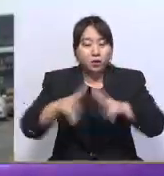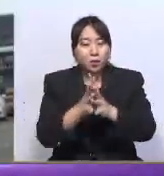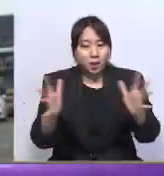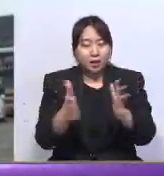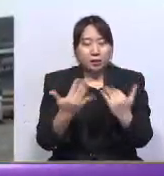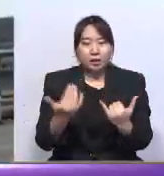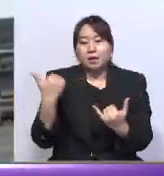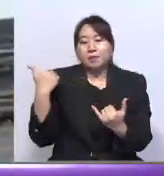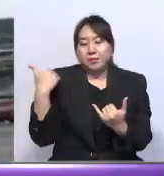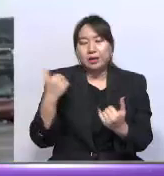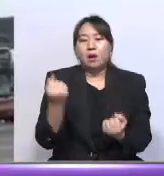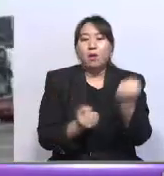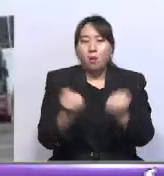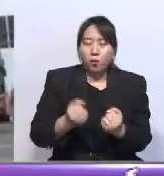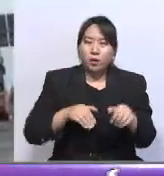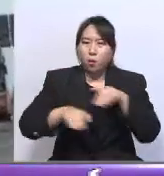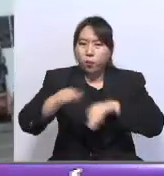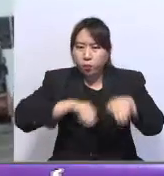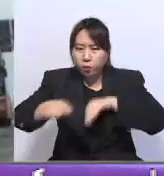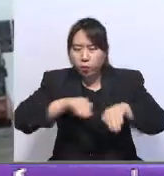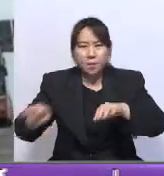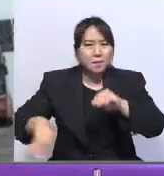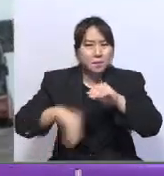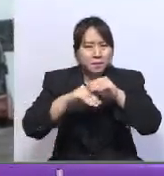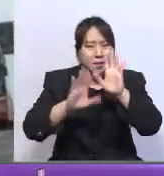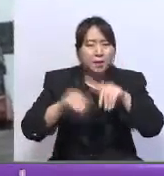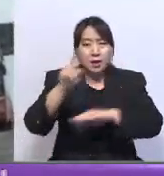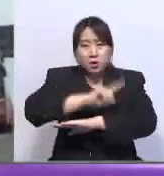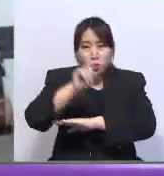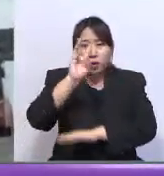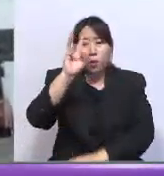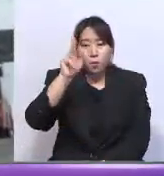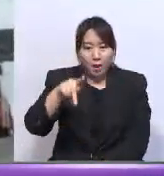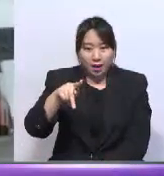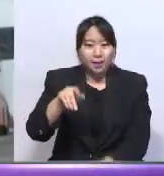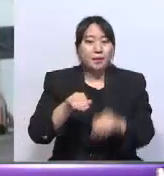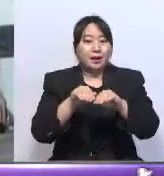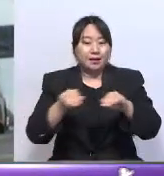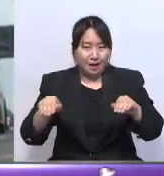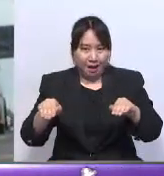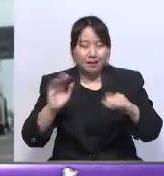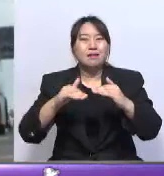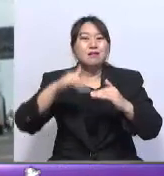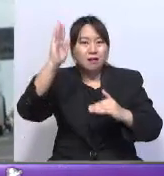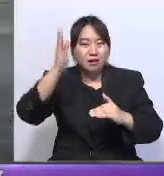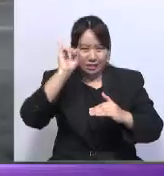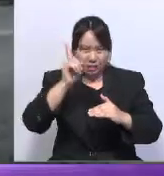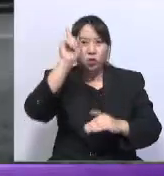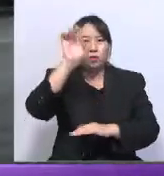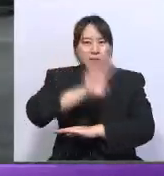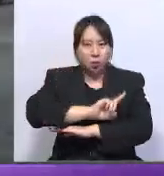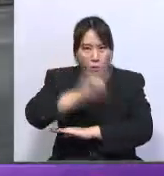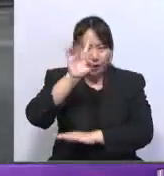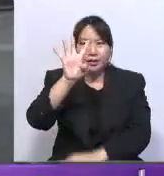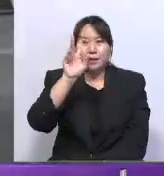จจุบันมีปริมาณรถยนต์ผ่านเส้นทางนี้มากถึง 6,000 คันต่อวันเกินกว่ามาตรฐานที่ควรจะอยู่ที่ 4,000 คันต่อวัน